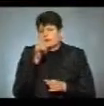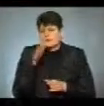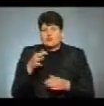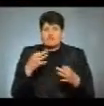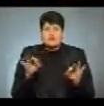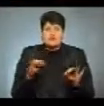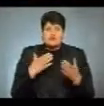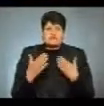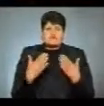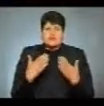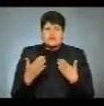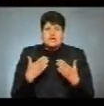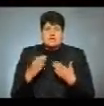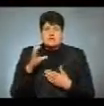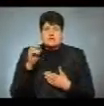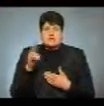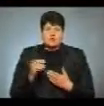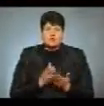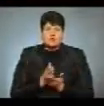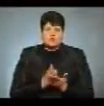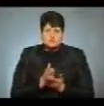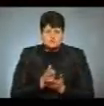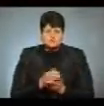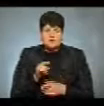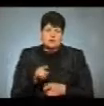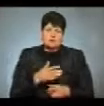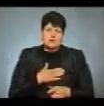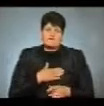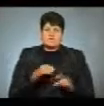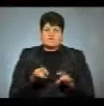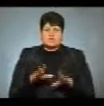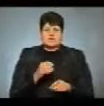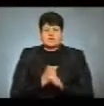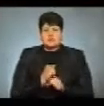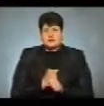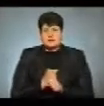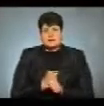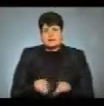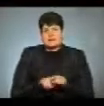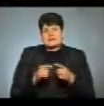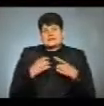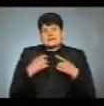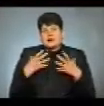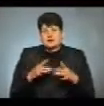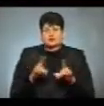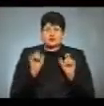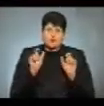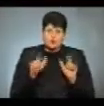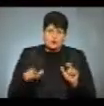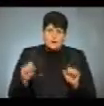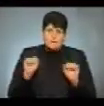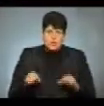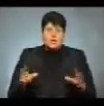вільно звертатися до соцслужб. І тому ми вирішили зробити таке свято, щоб люди могли об'єднатися.